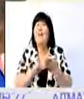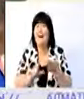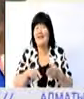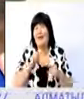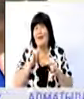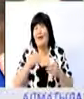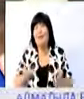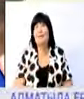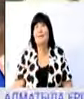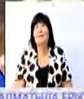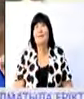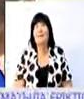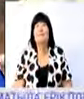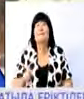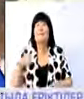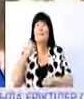етті.